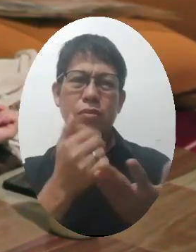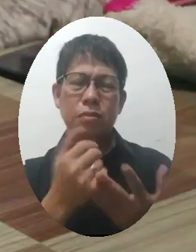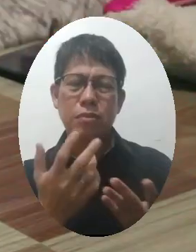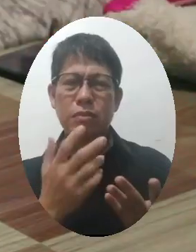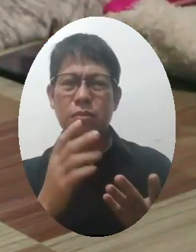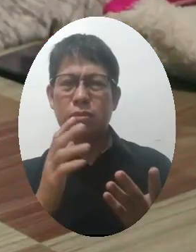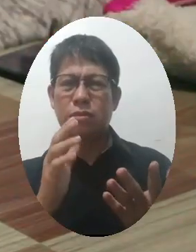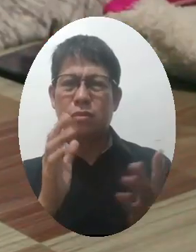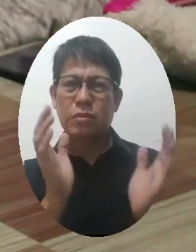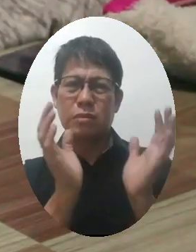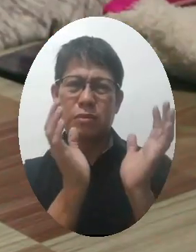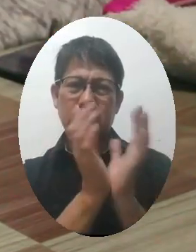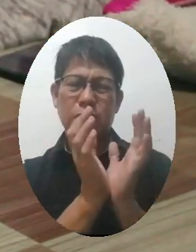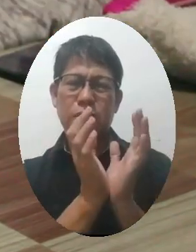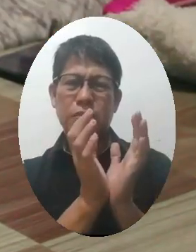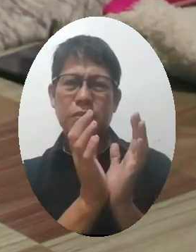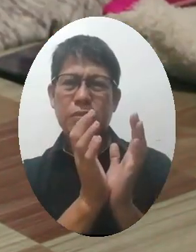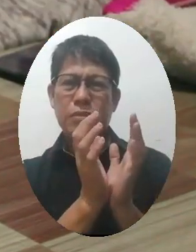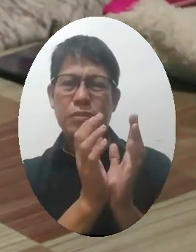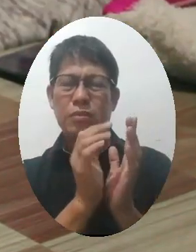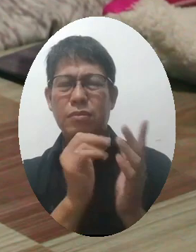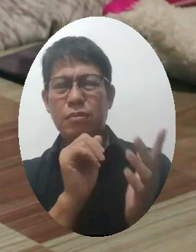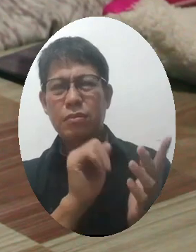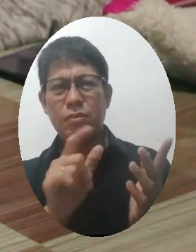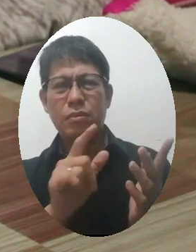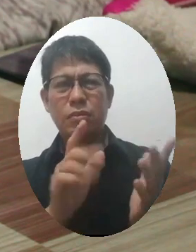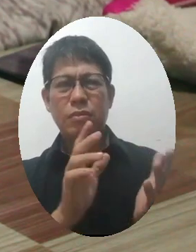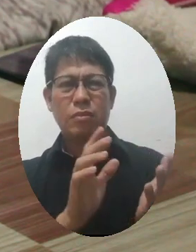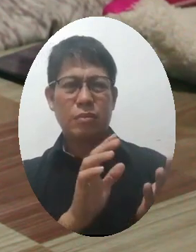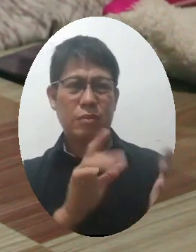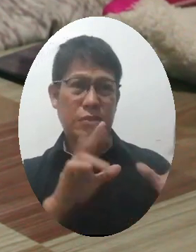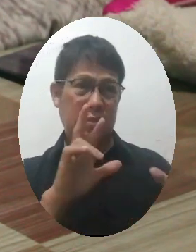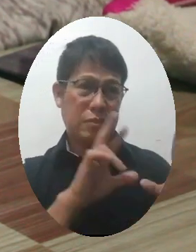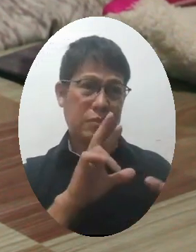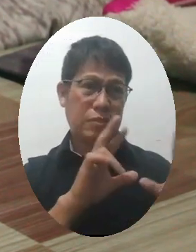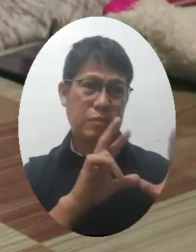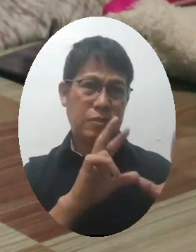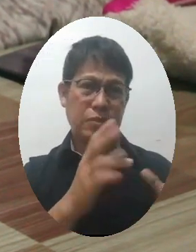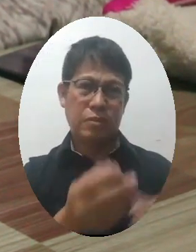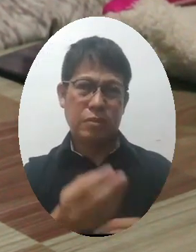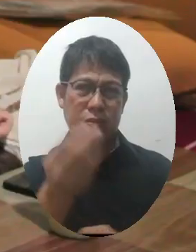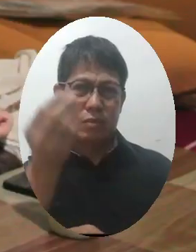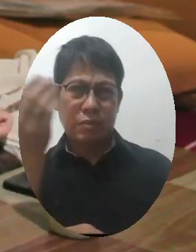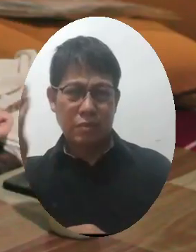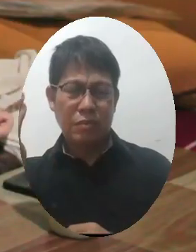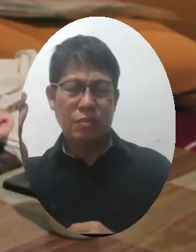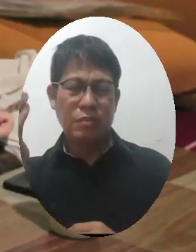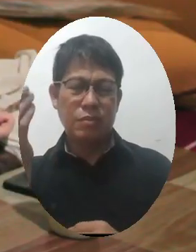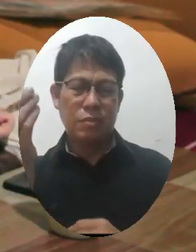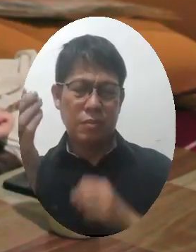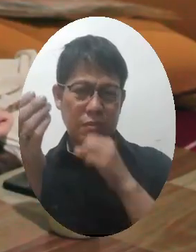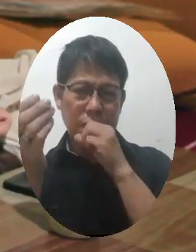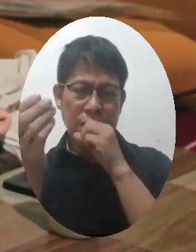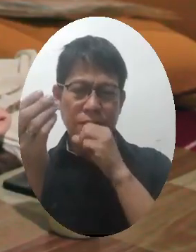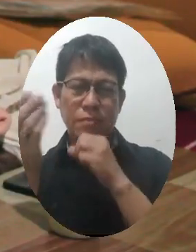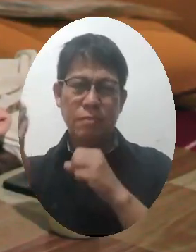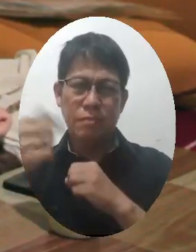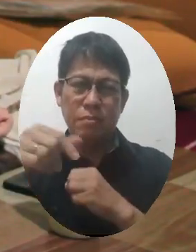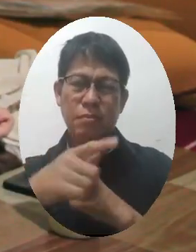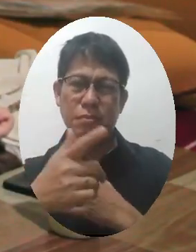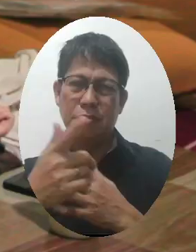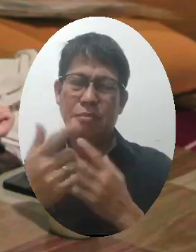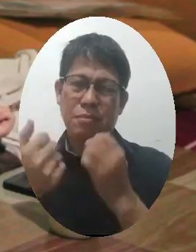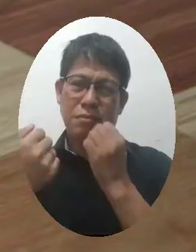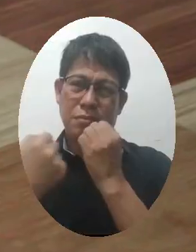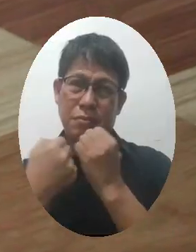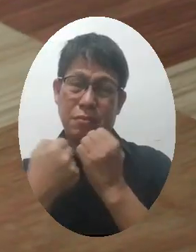po. Bali yung mga, lahat po ng resibo ng maintenance niya, pinapasa ko po dun yung resibo para